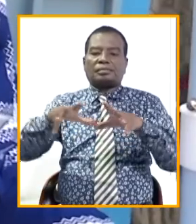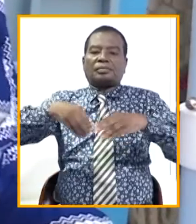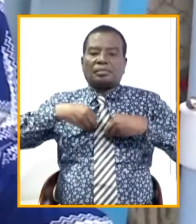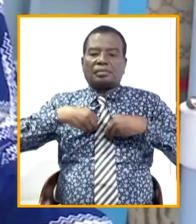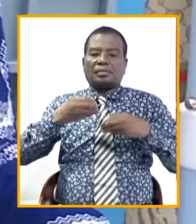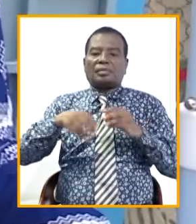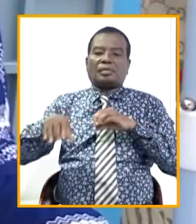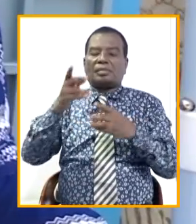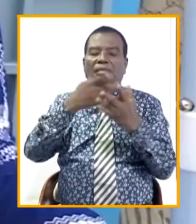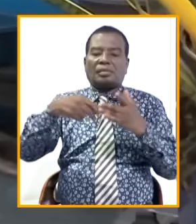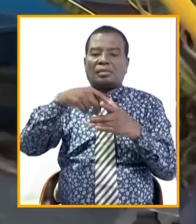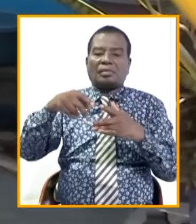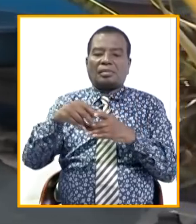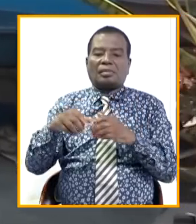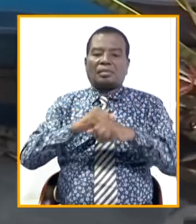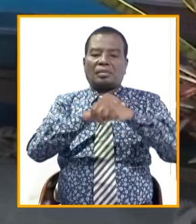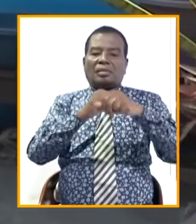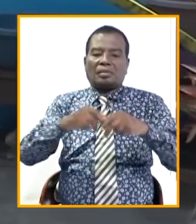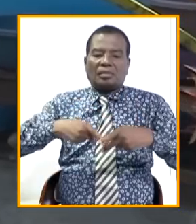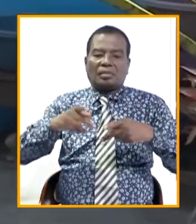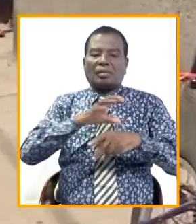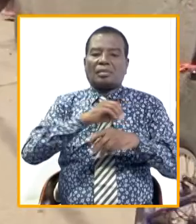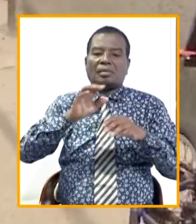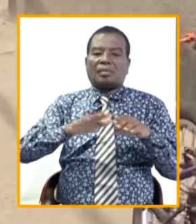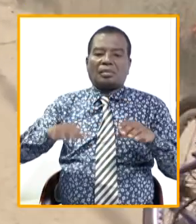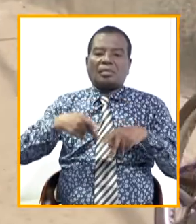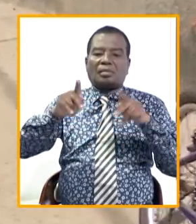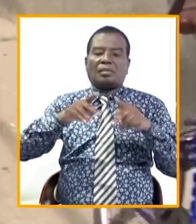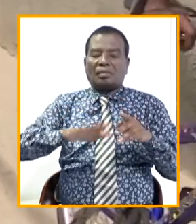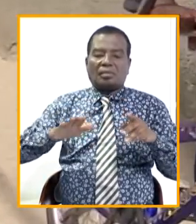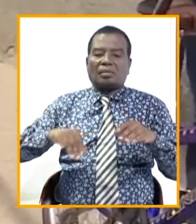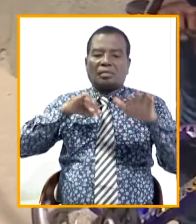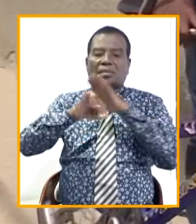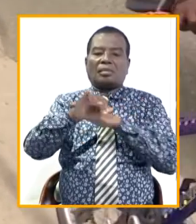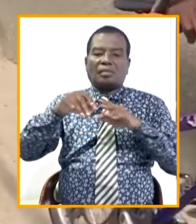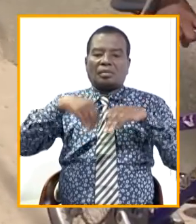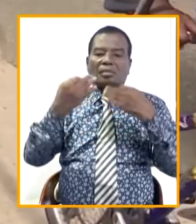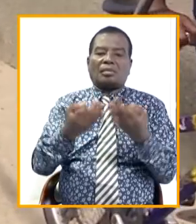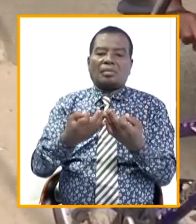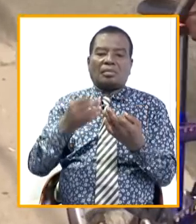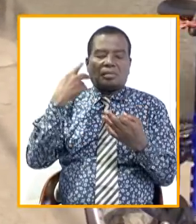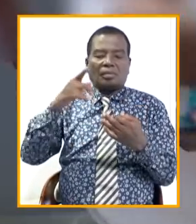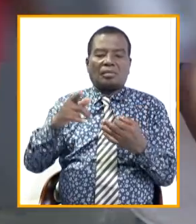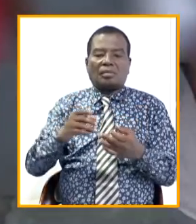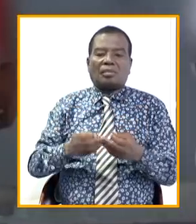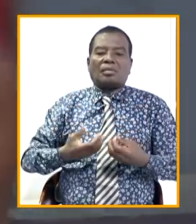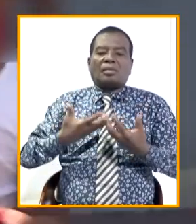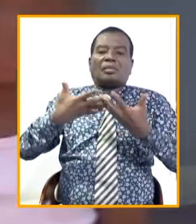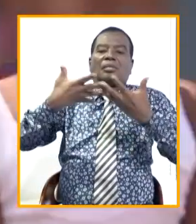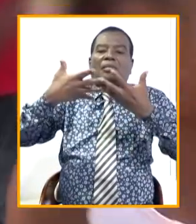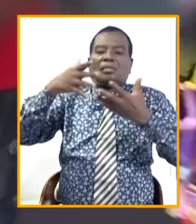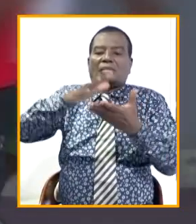L'adoption fait partie des outils de protection des enfants. Elle permet à ces enfants d'intégrer une famille en vue de leur